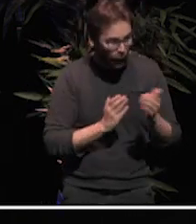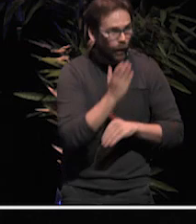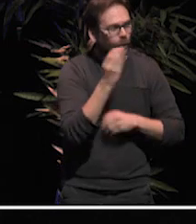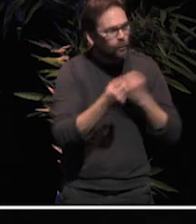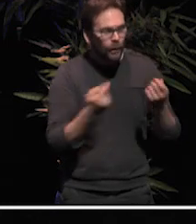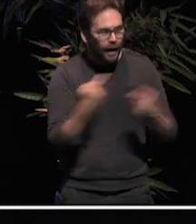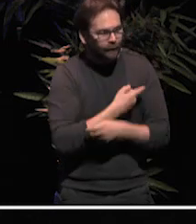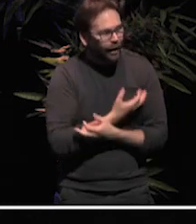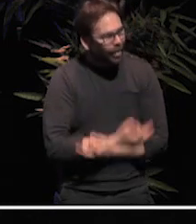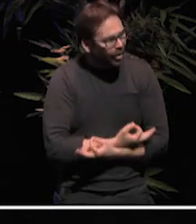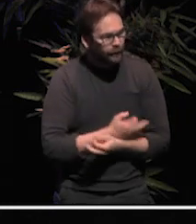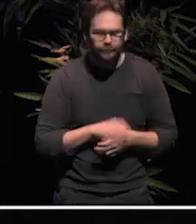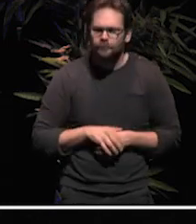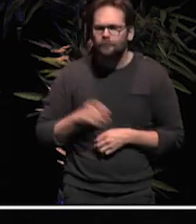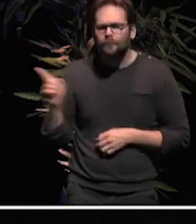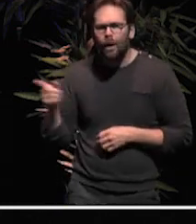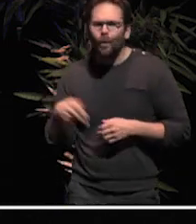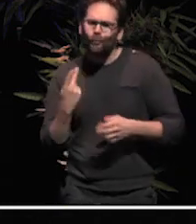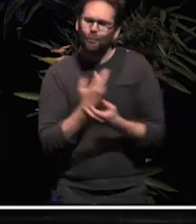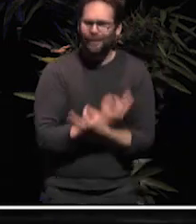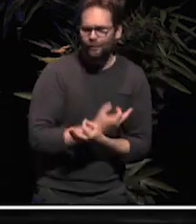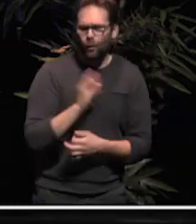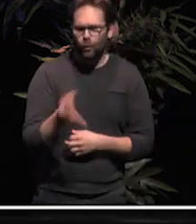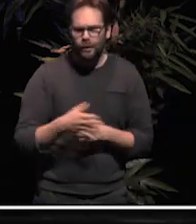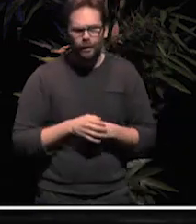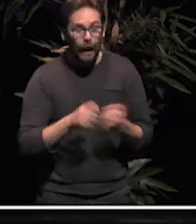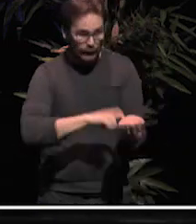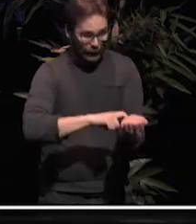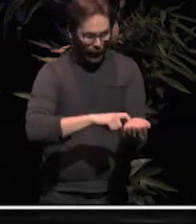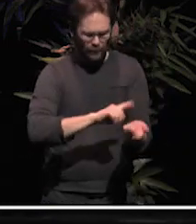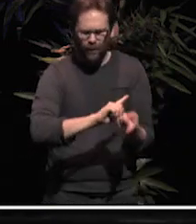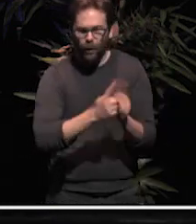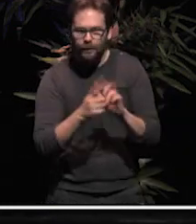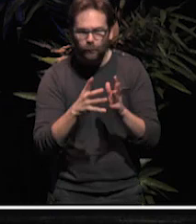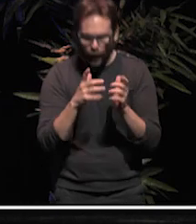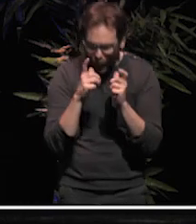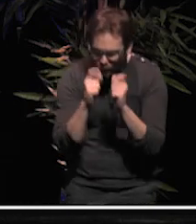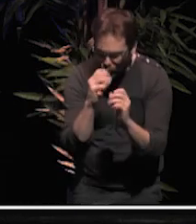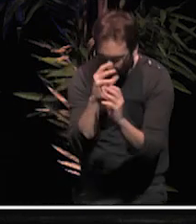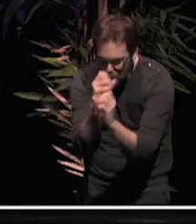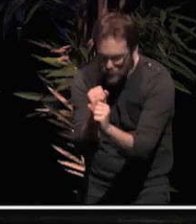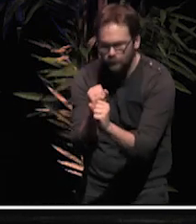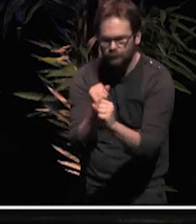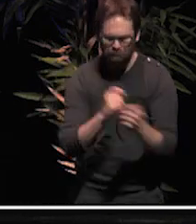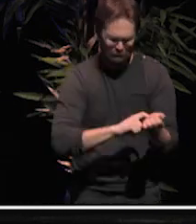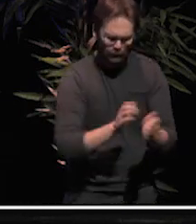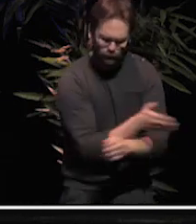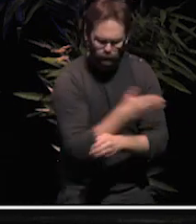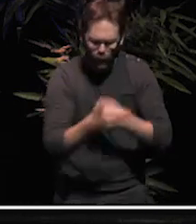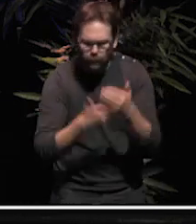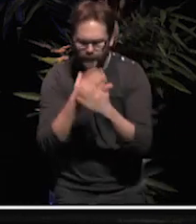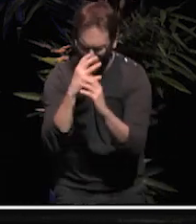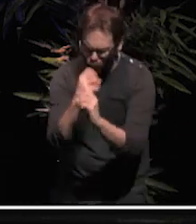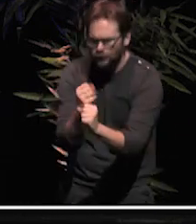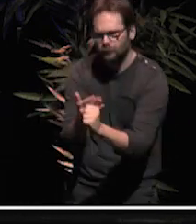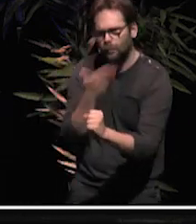plénitude ? Plutôt de la plénitude. Le stress, je remplace le stress par de l'attention, de la focalisation, de la concentration.